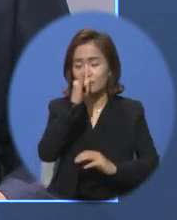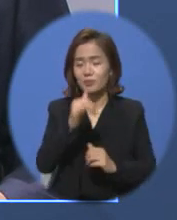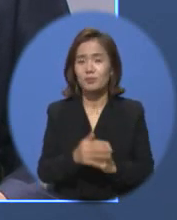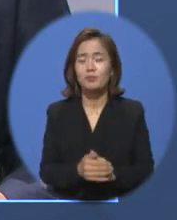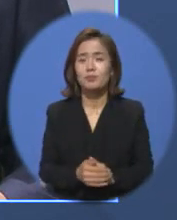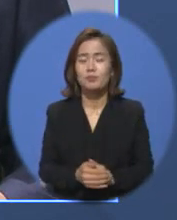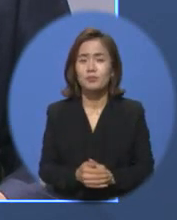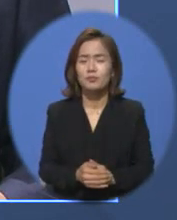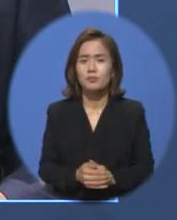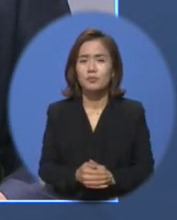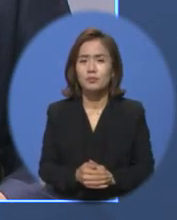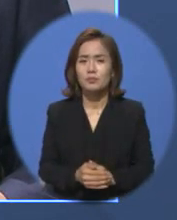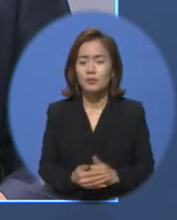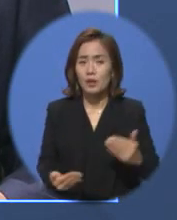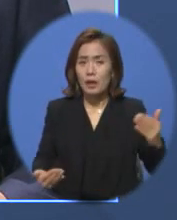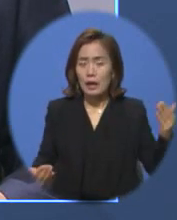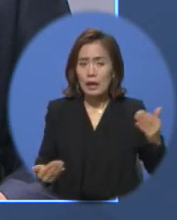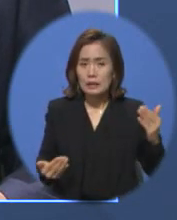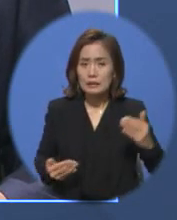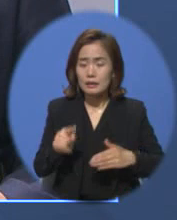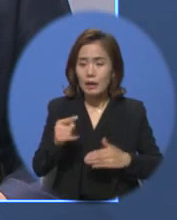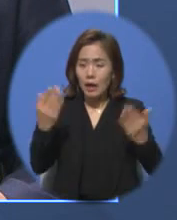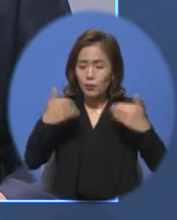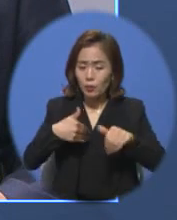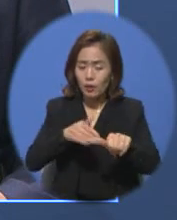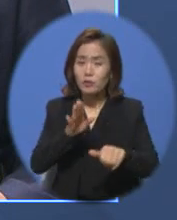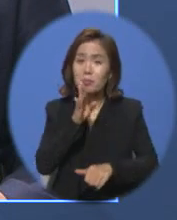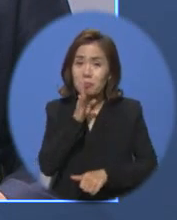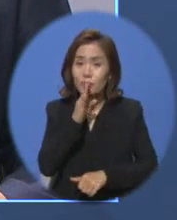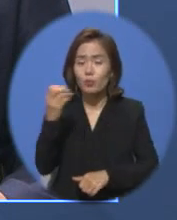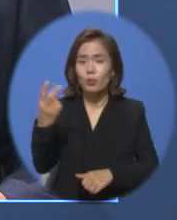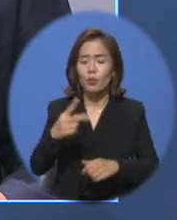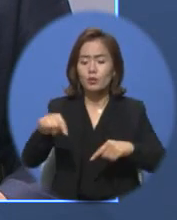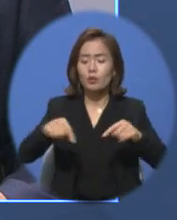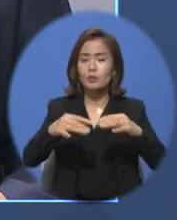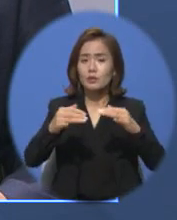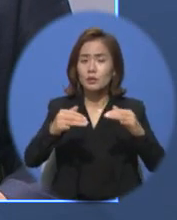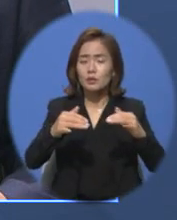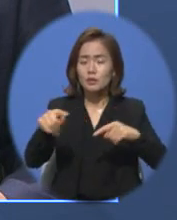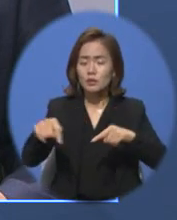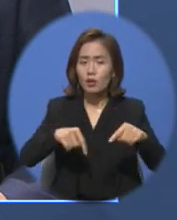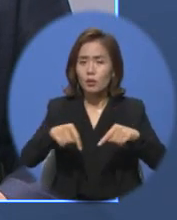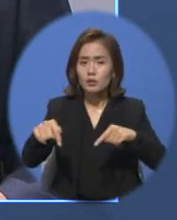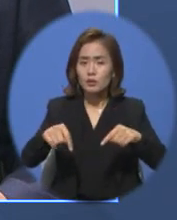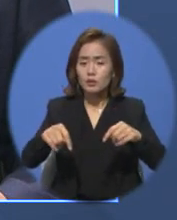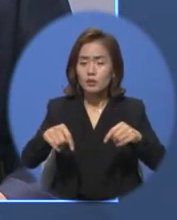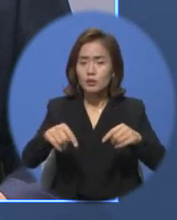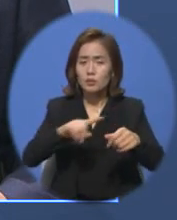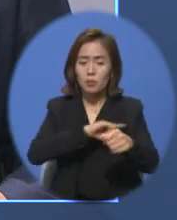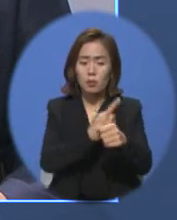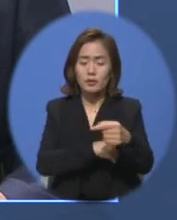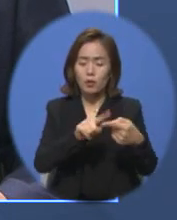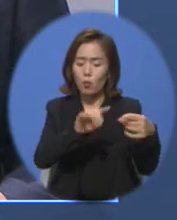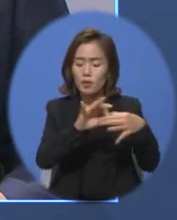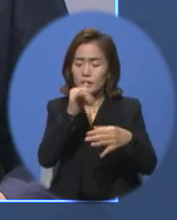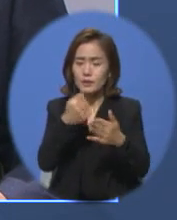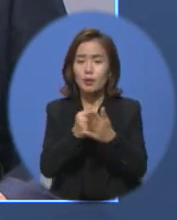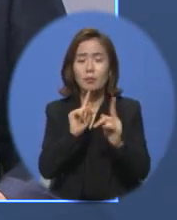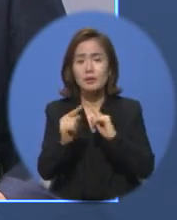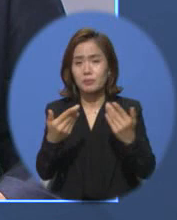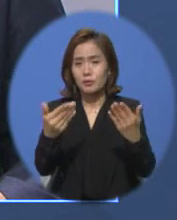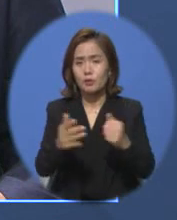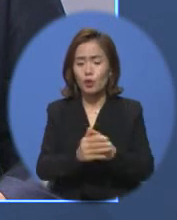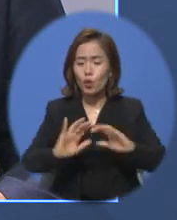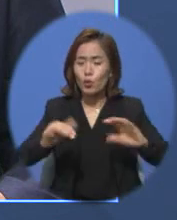했다. 학생의가장중요한의무는학교에가는것이다 .제가이렇게말씀드리는이유는이것이 정치개혁과관련이있기때문입니다.